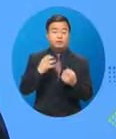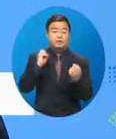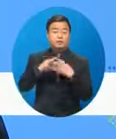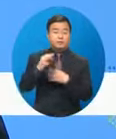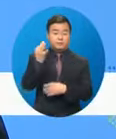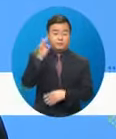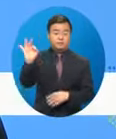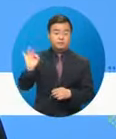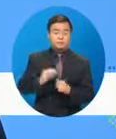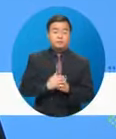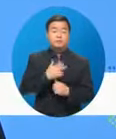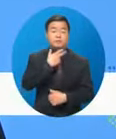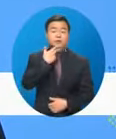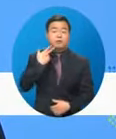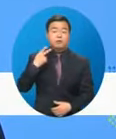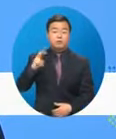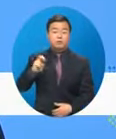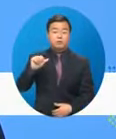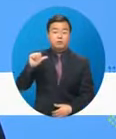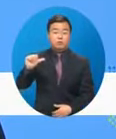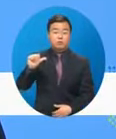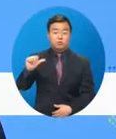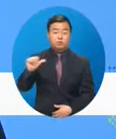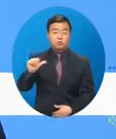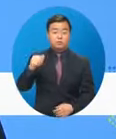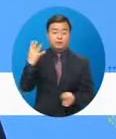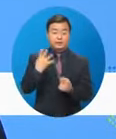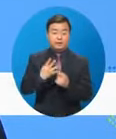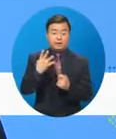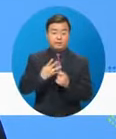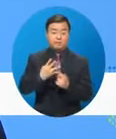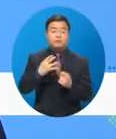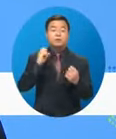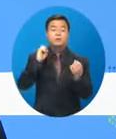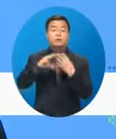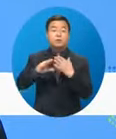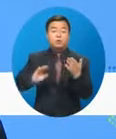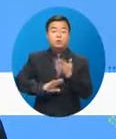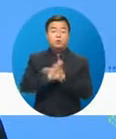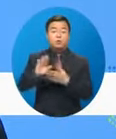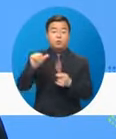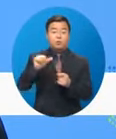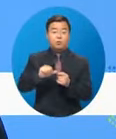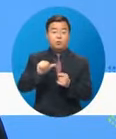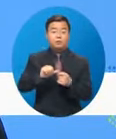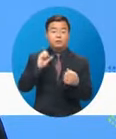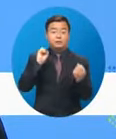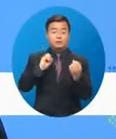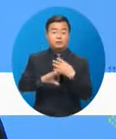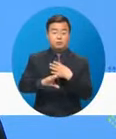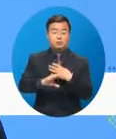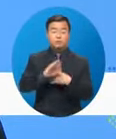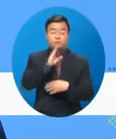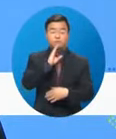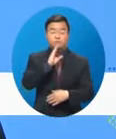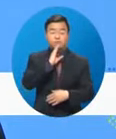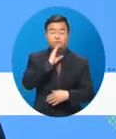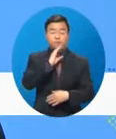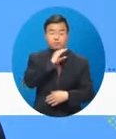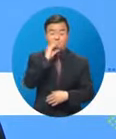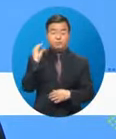영어 25번은 4번 외에 5번도 정답으로,